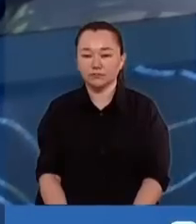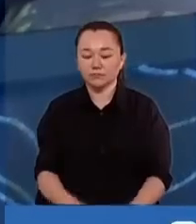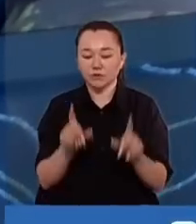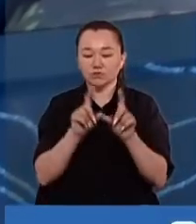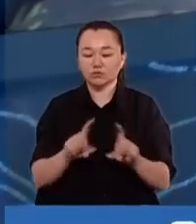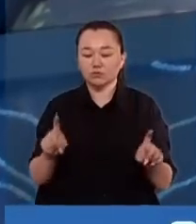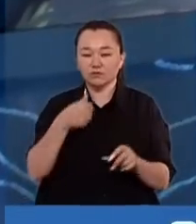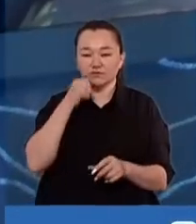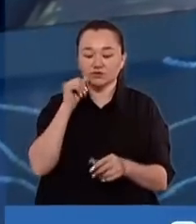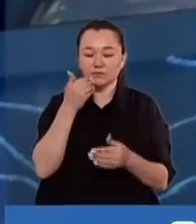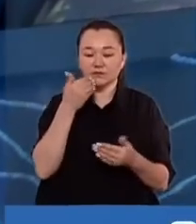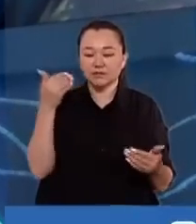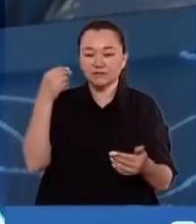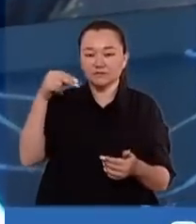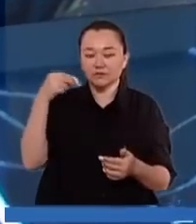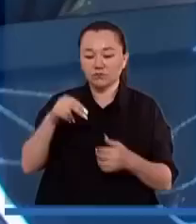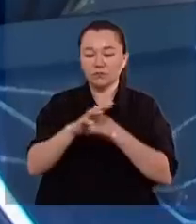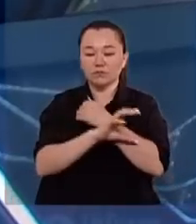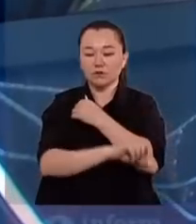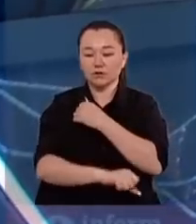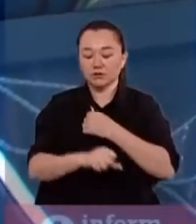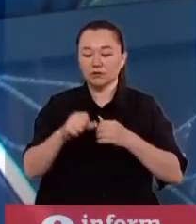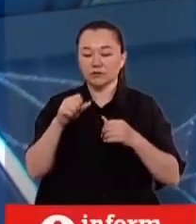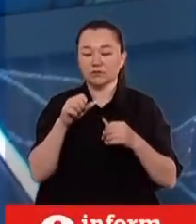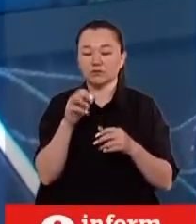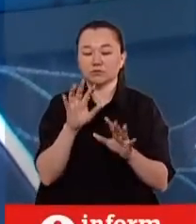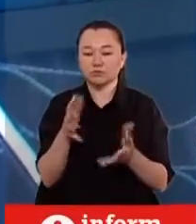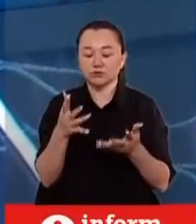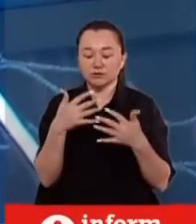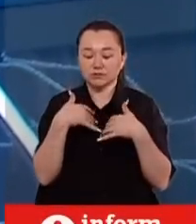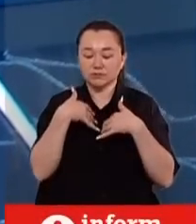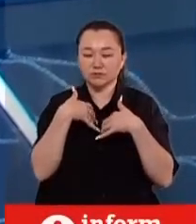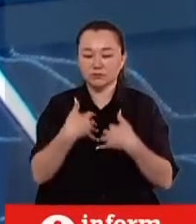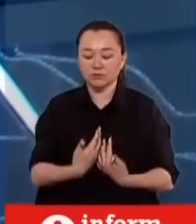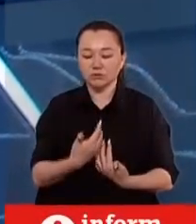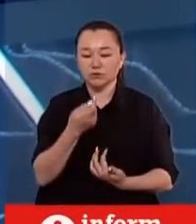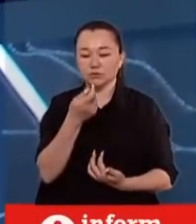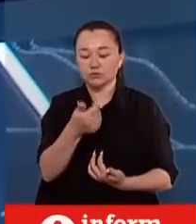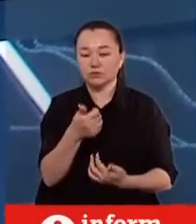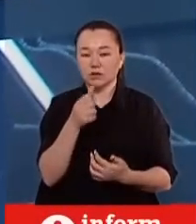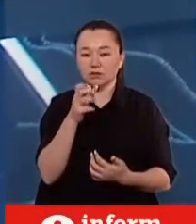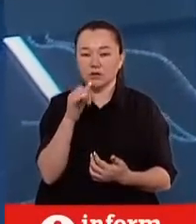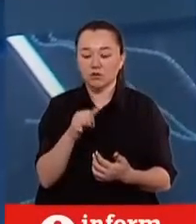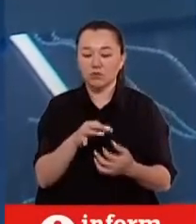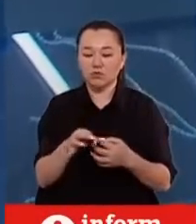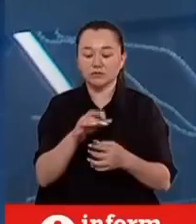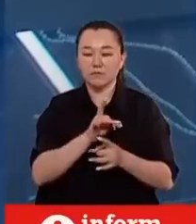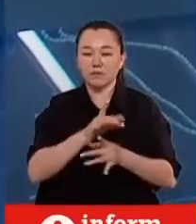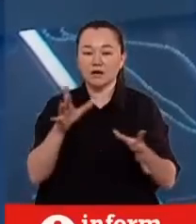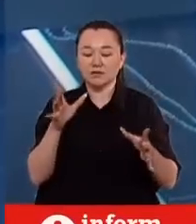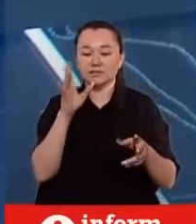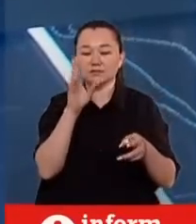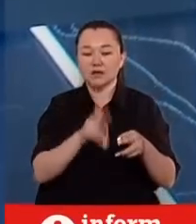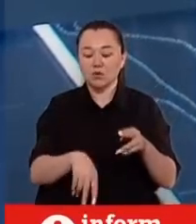Мектептерде кеше гана согулган соңгу коңгуроодун соңу орны толмас кайгы менен аяктала жаздады. Атырау облусунда салтанатты шарадан чыга